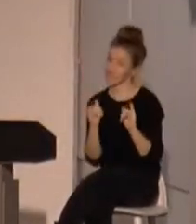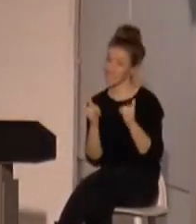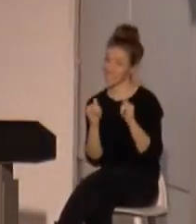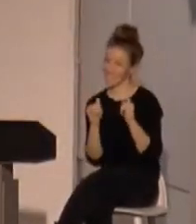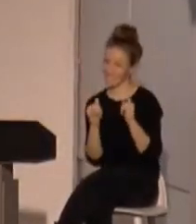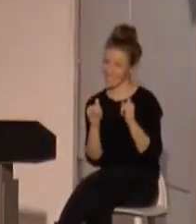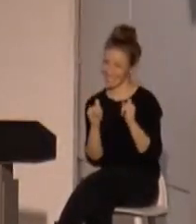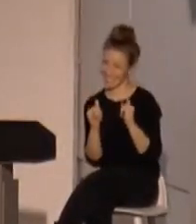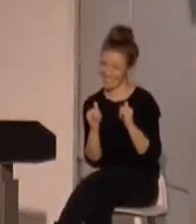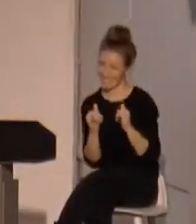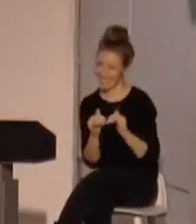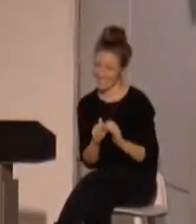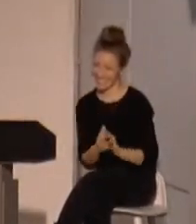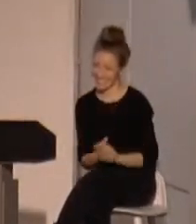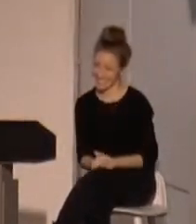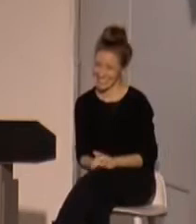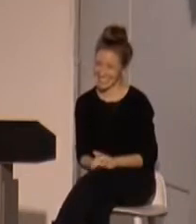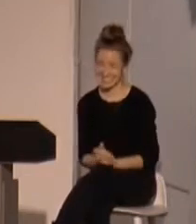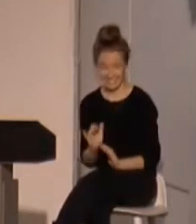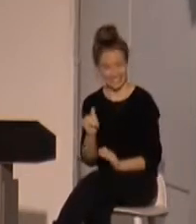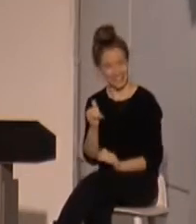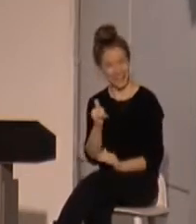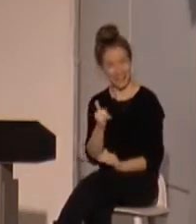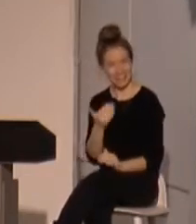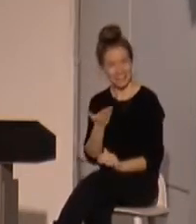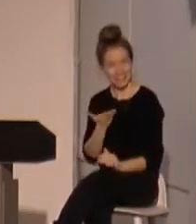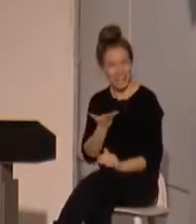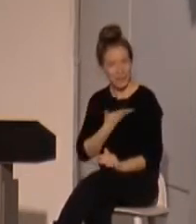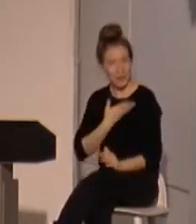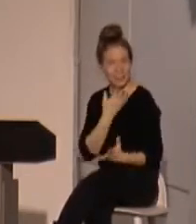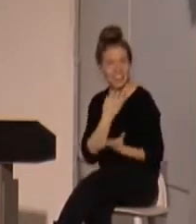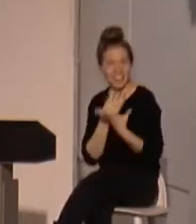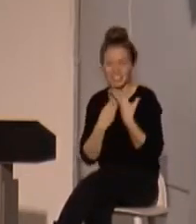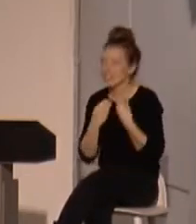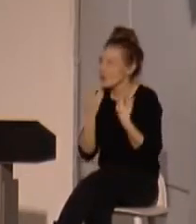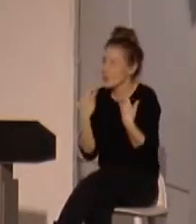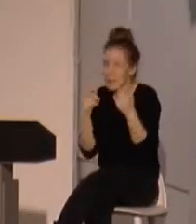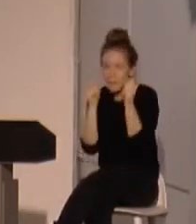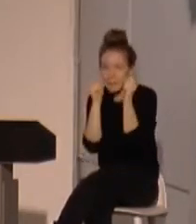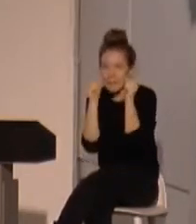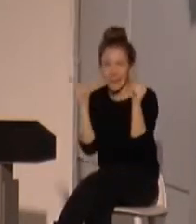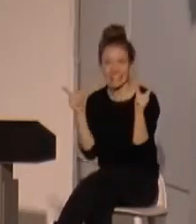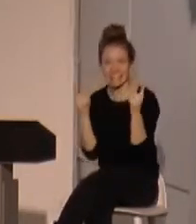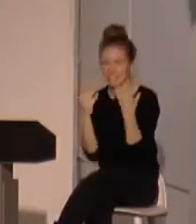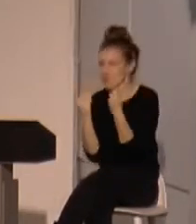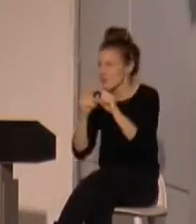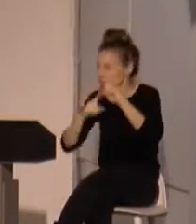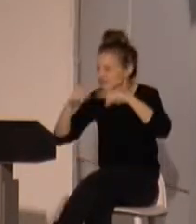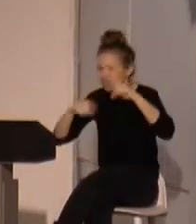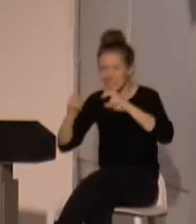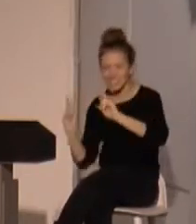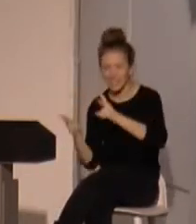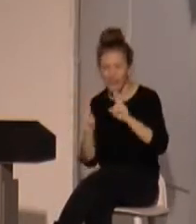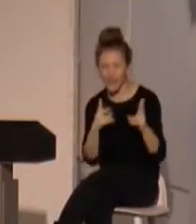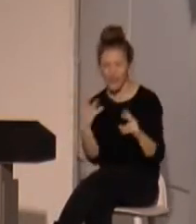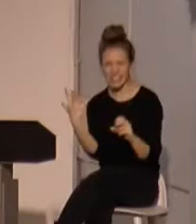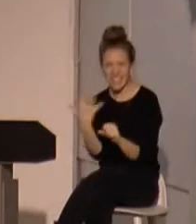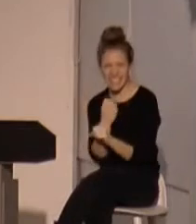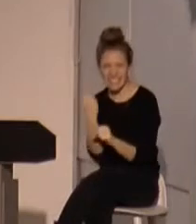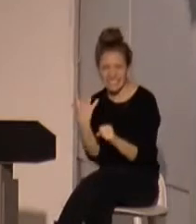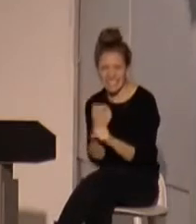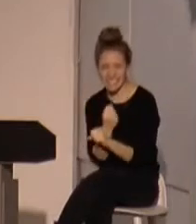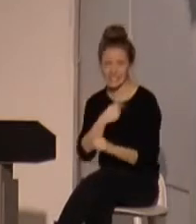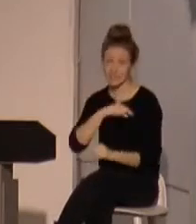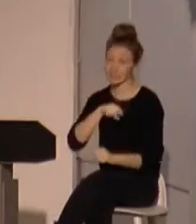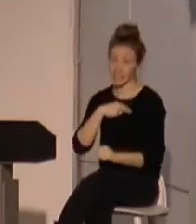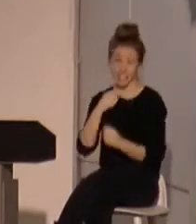זה מלהיב, נכון? זה כאילו מעורר חשק ואיזה מדהים, כאילו המון המון מגוון של יכולות ושל הישגים שאנחנו